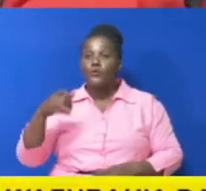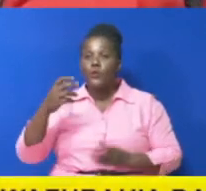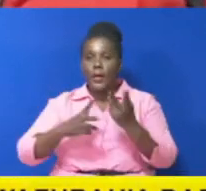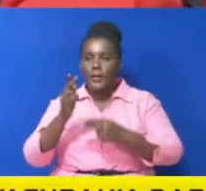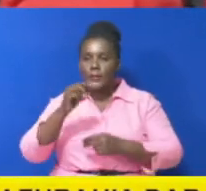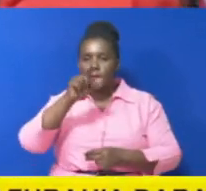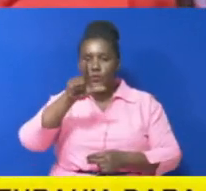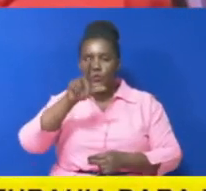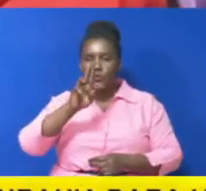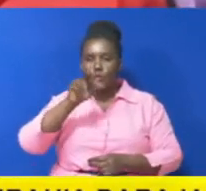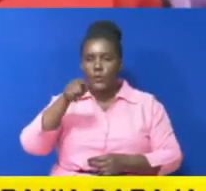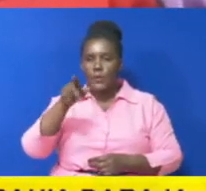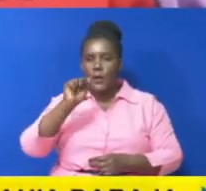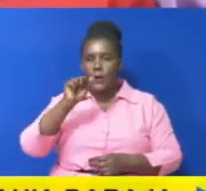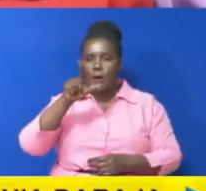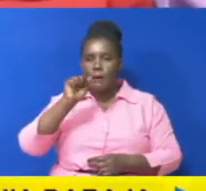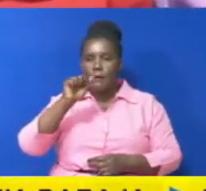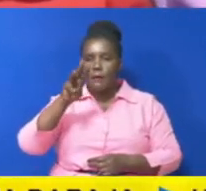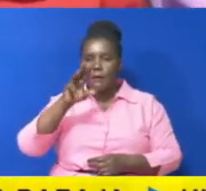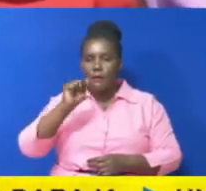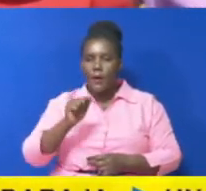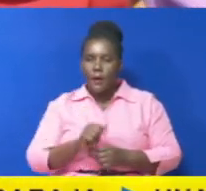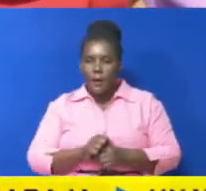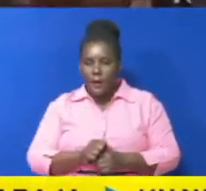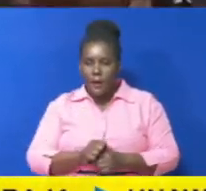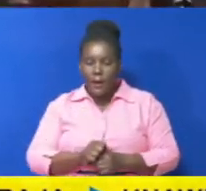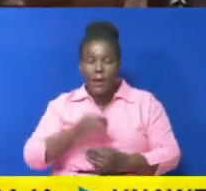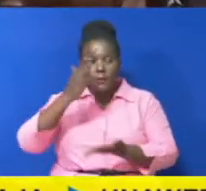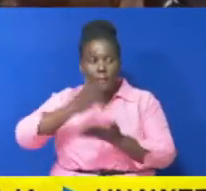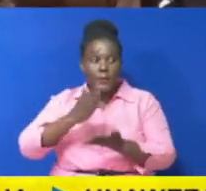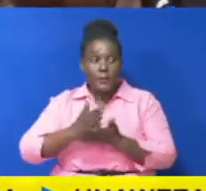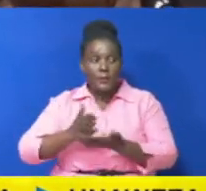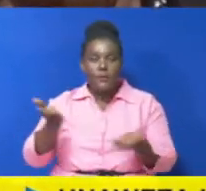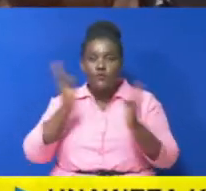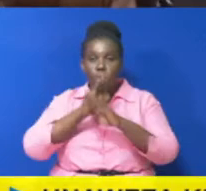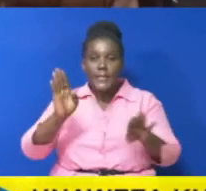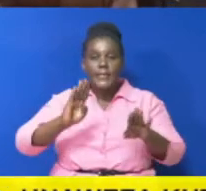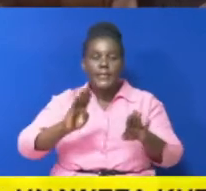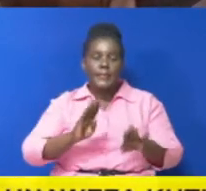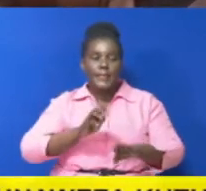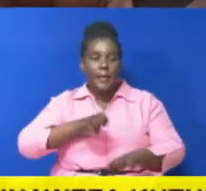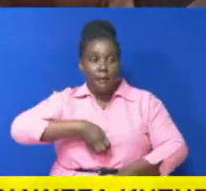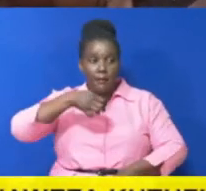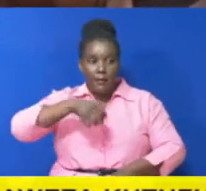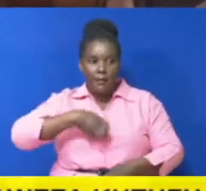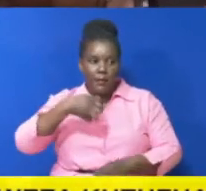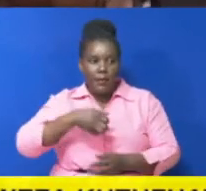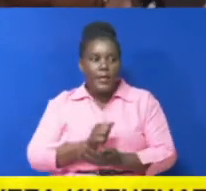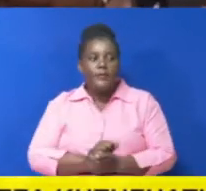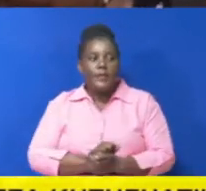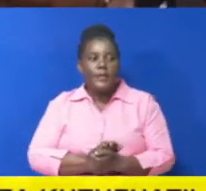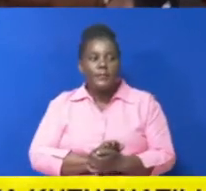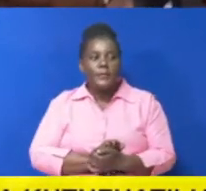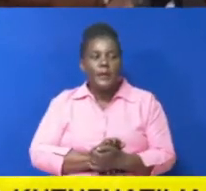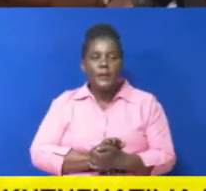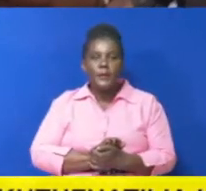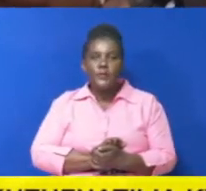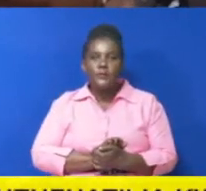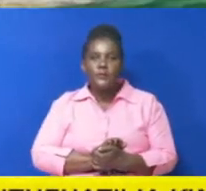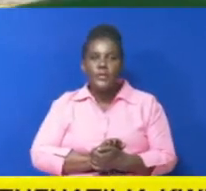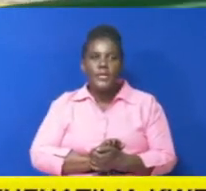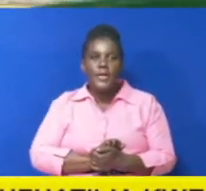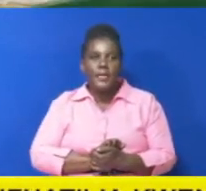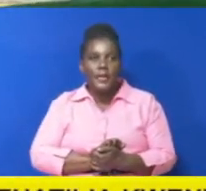kata ya Lugarawa, akiwahakikishia kumaliza kero iliyowasumbua muda mrefu ya kukosa huduma nishati ya umeme wa